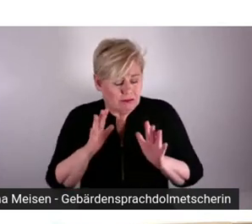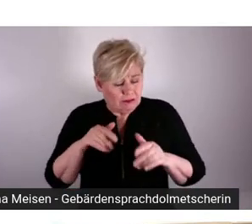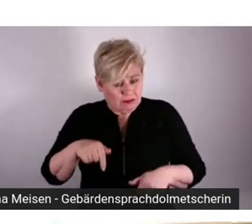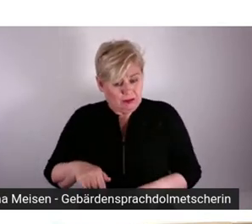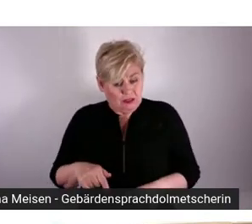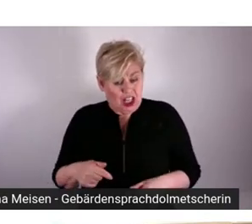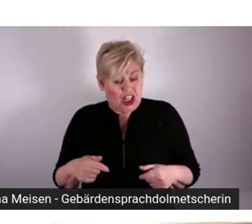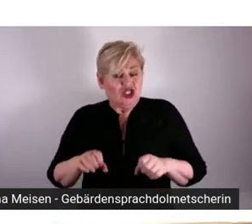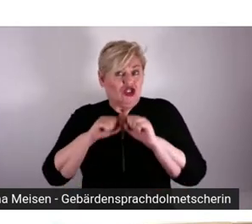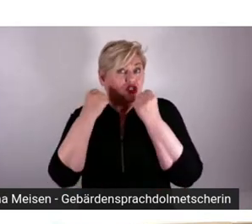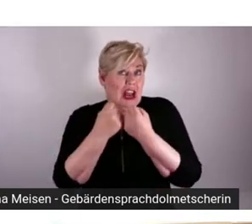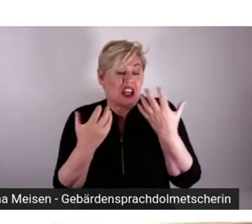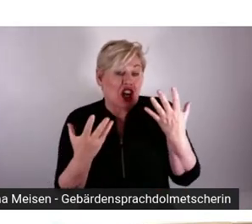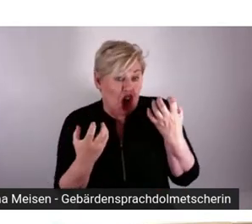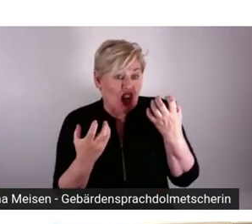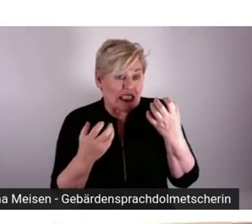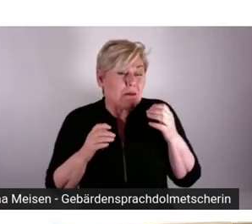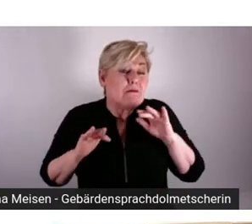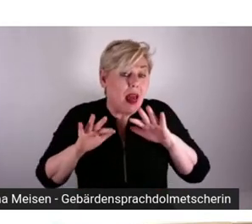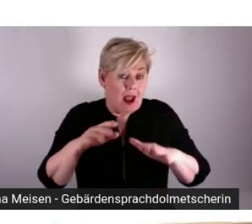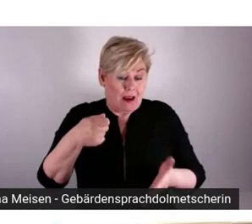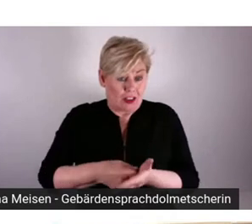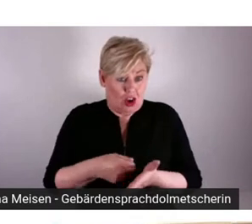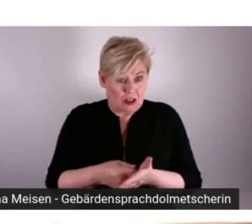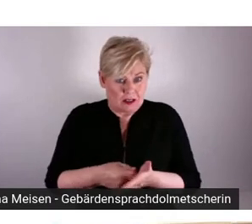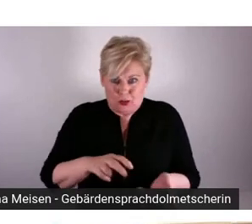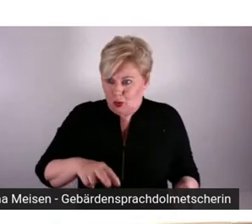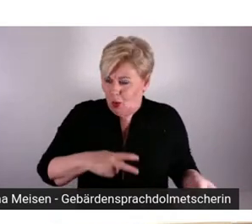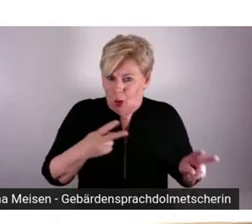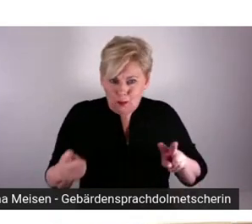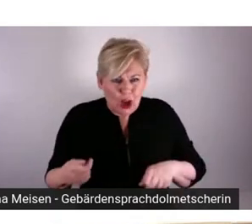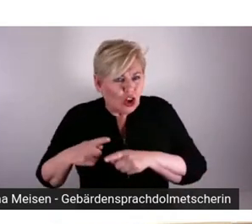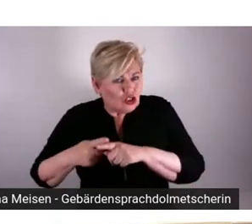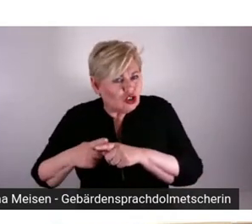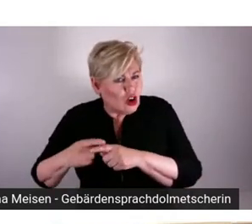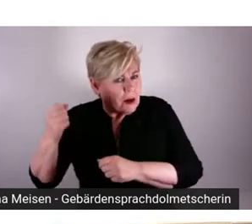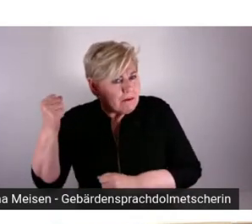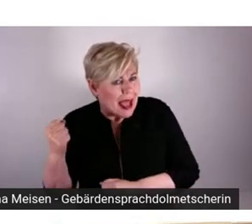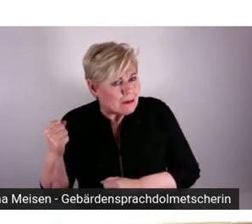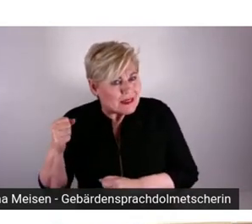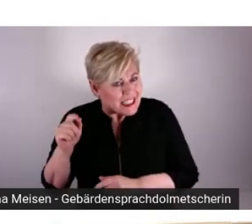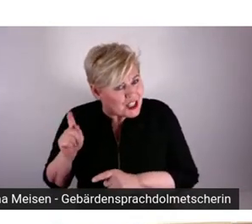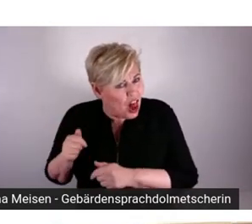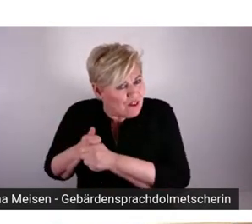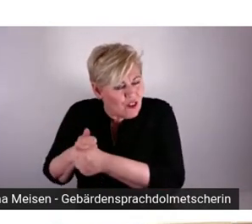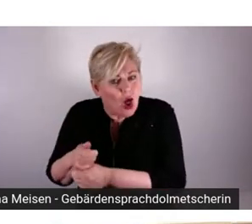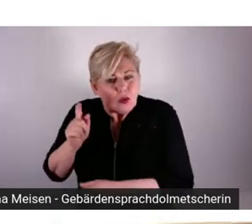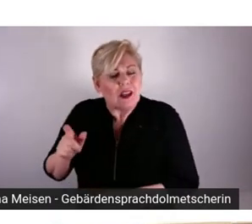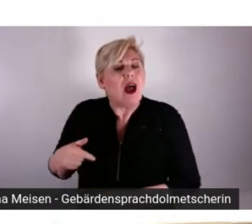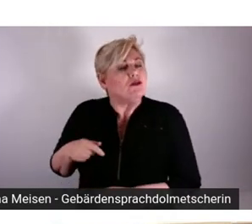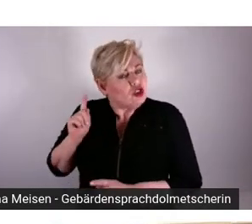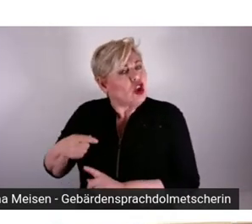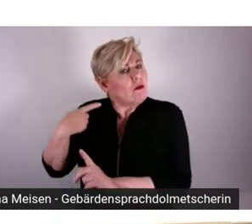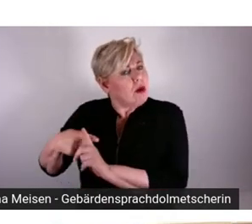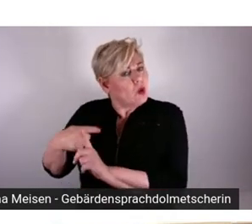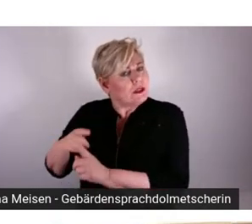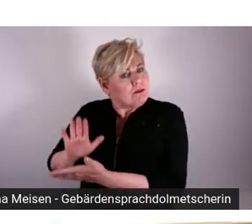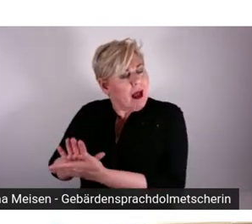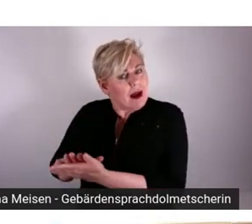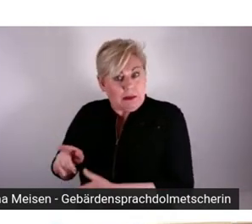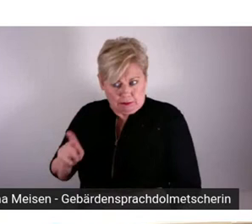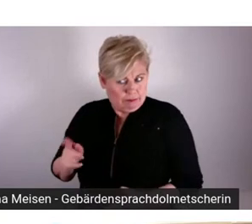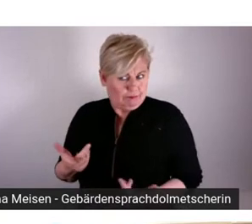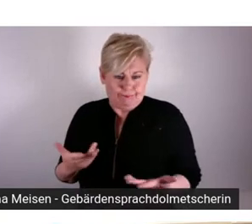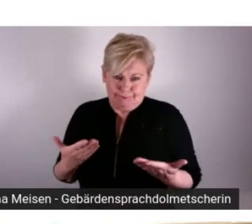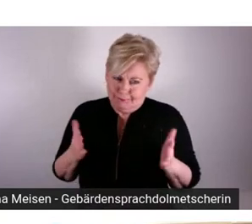kosten würde. Und wenn man gleichzeitig sagt, die Schuldenbremse soll eingehalten werden und die schwarze Null, dann ist das einfach nicht besonders